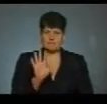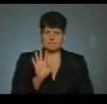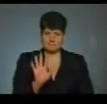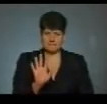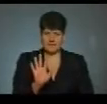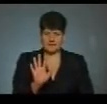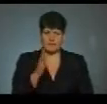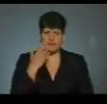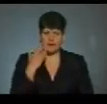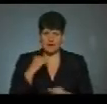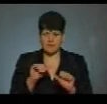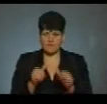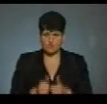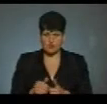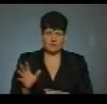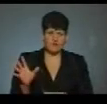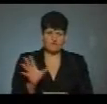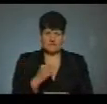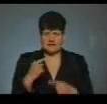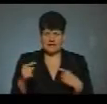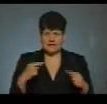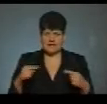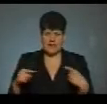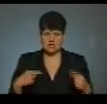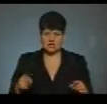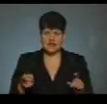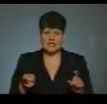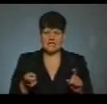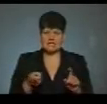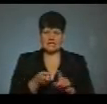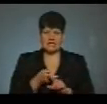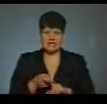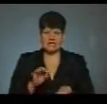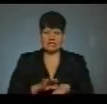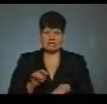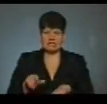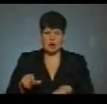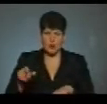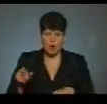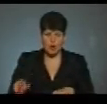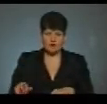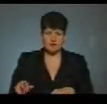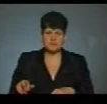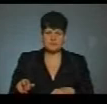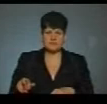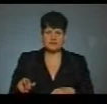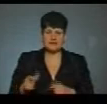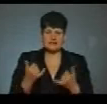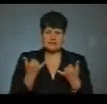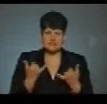5 легка форма. Всі решта інфіковані коронавірусом COVID-19 зараз